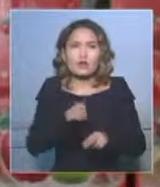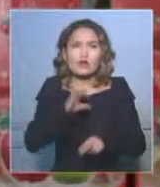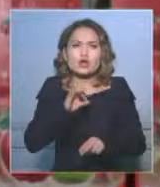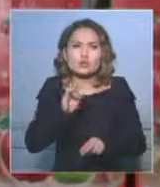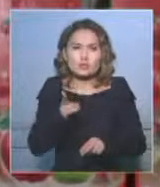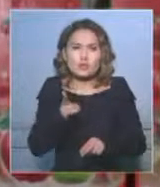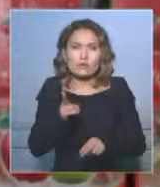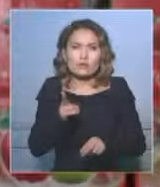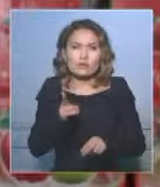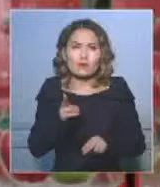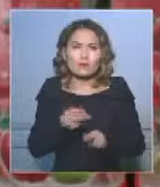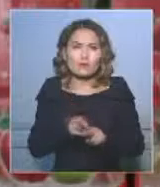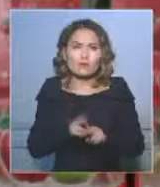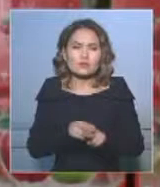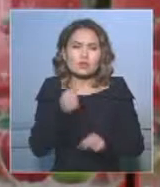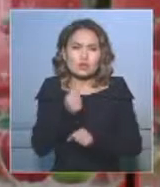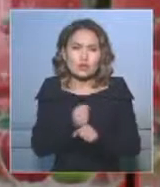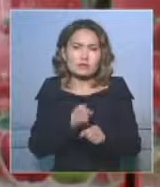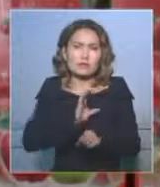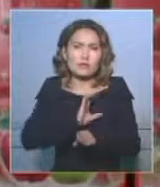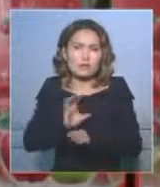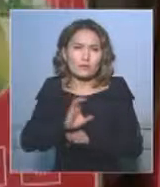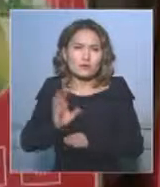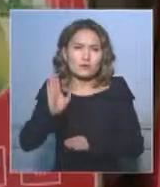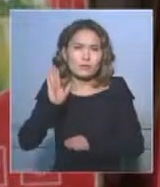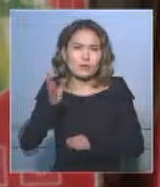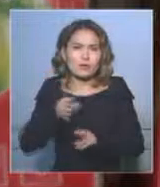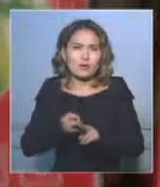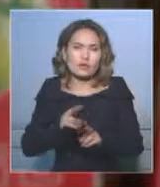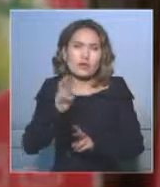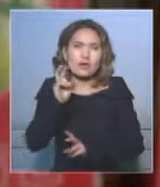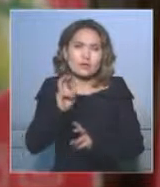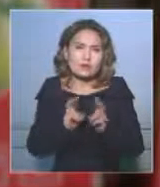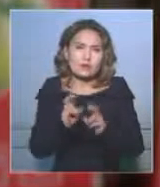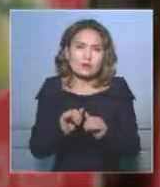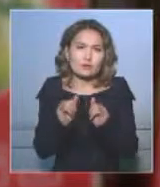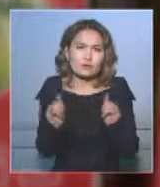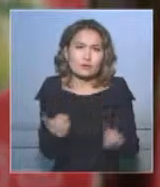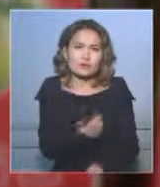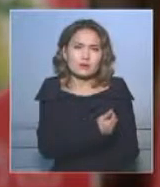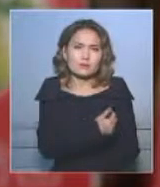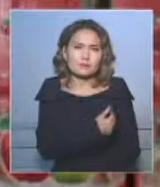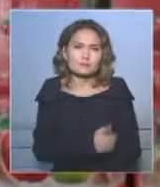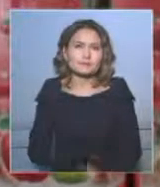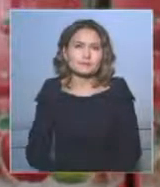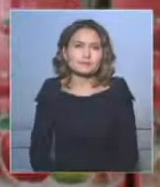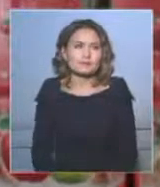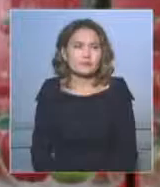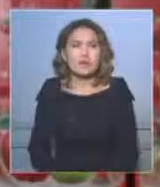тұрған құрмық қондырғылар қызанақтан да сок шығар алады тікелей қысу арқылы.